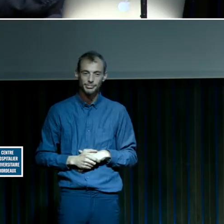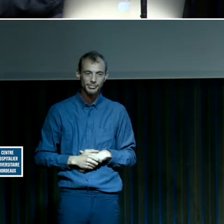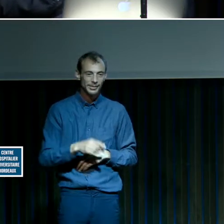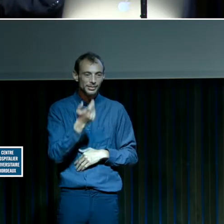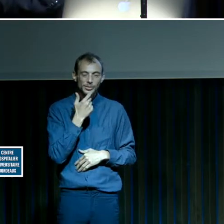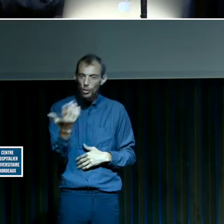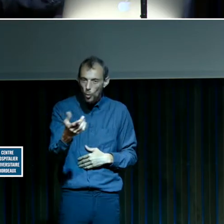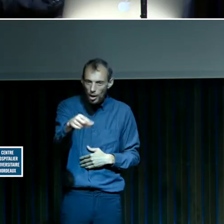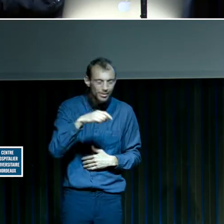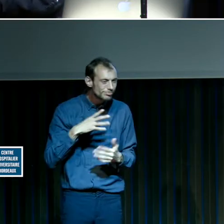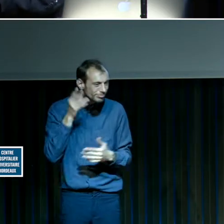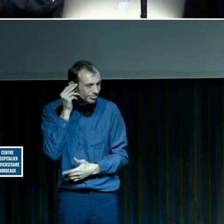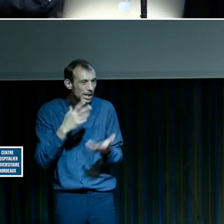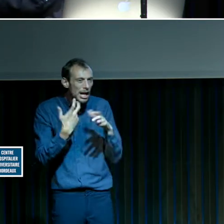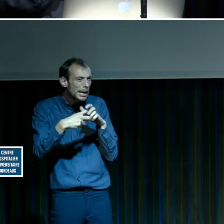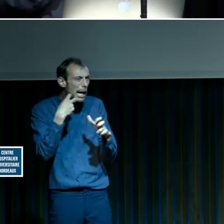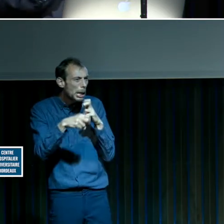Un caillot, oui.